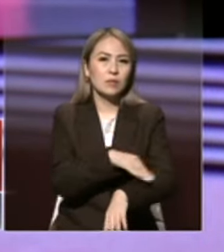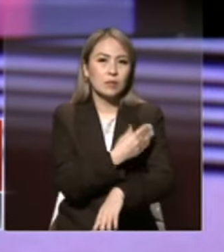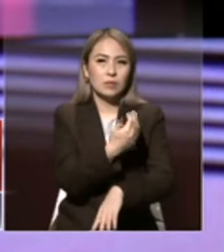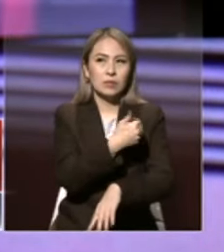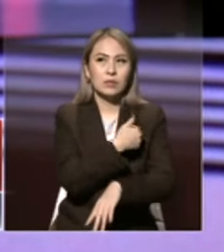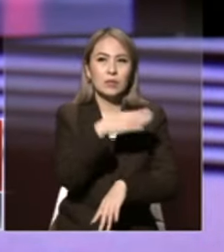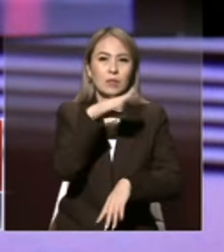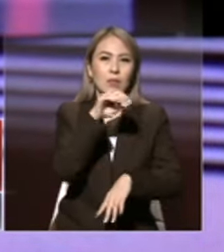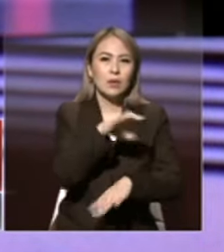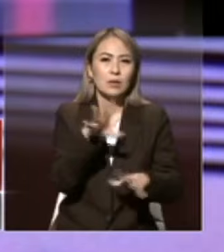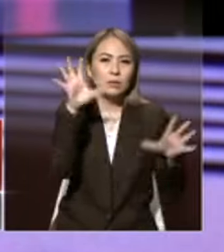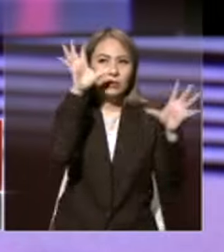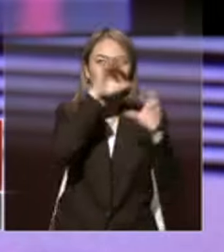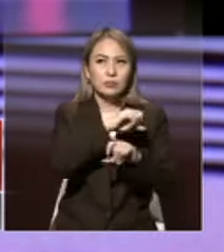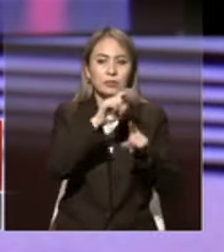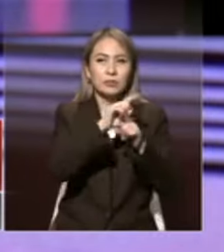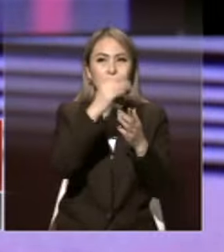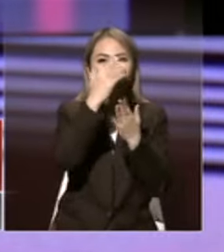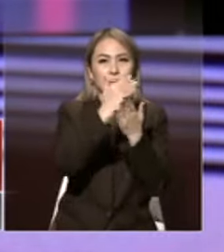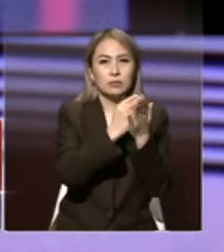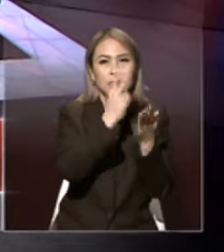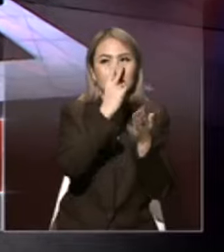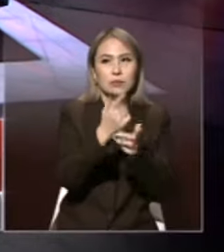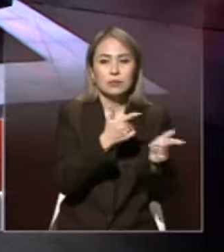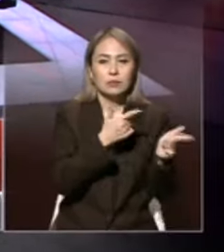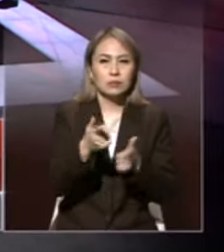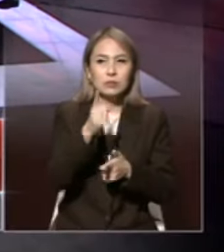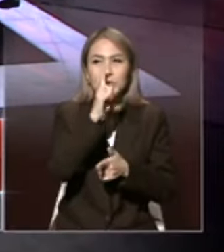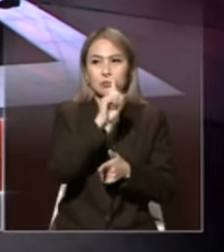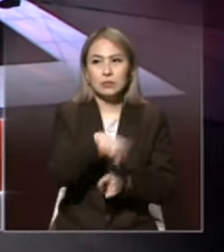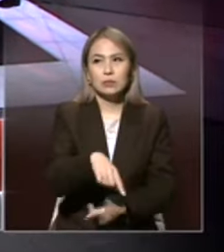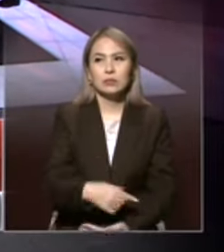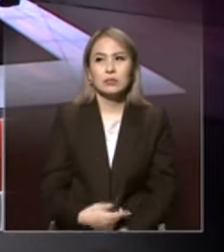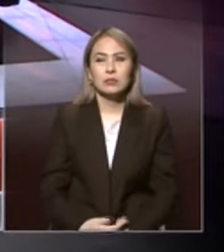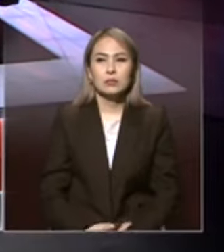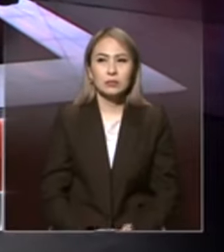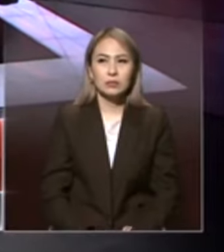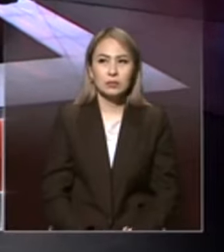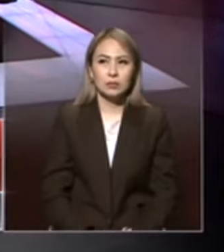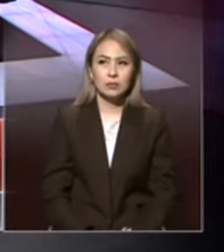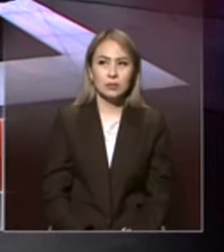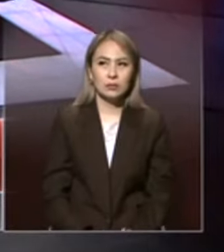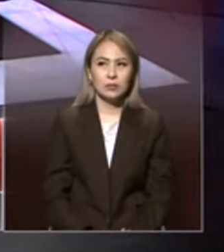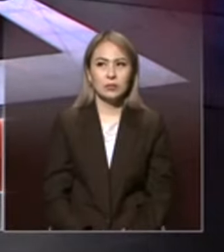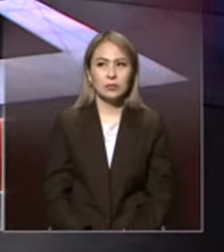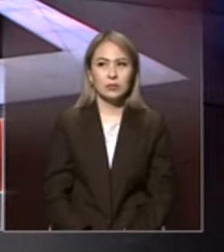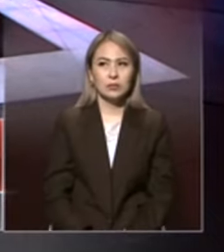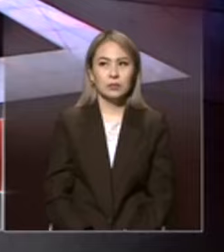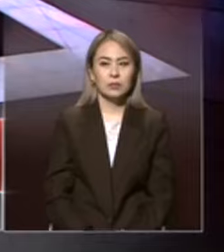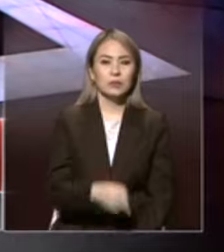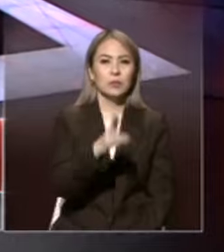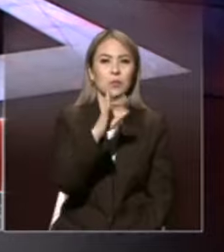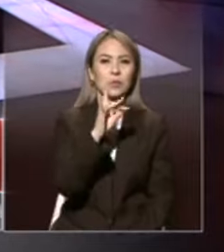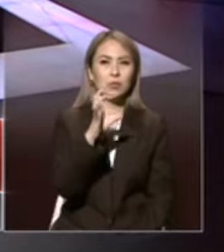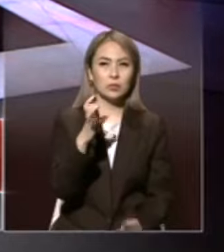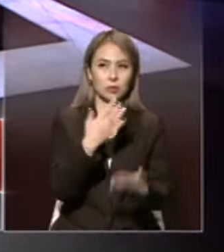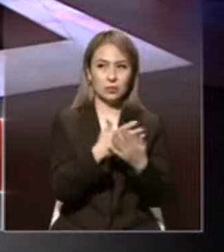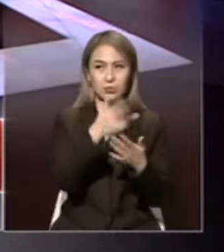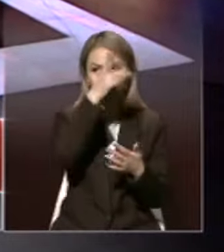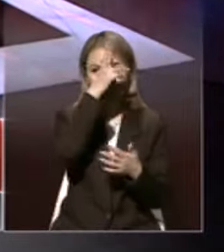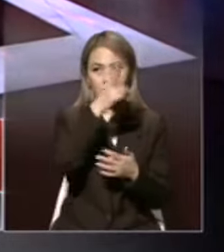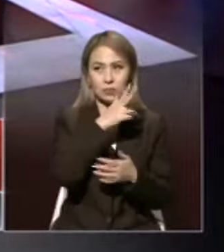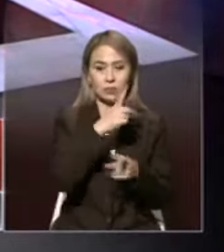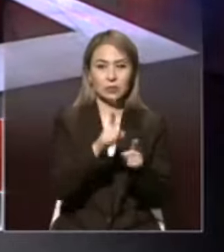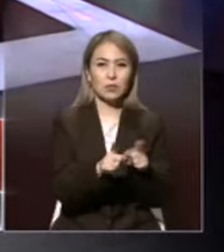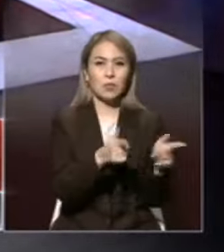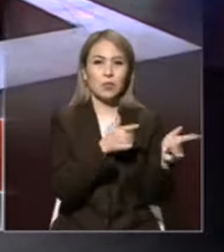тестті өтіп, немесе сол тесттің критерийлерін көріп дайын бола саламын емес. Тестіңіз қой жерде. Ол курс болыпты, жарайды. Ол курсты 3 айда дайын бола